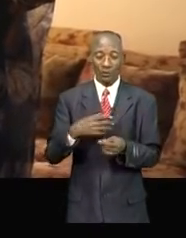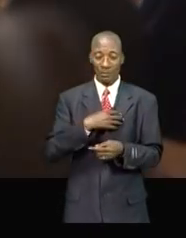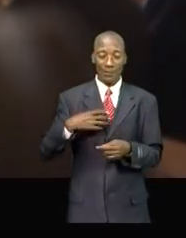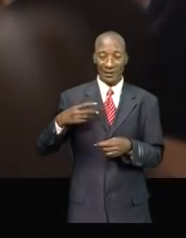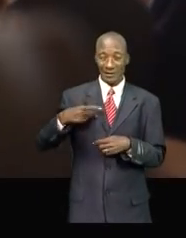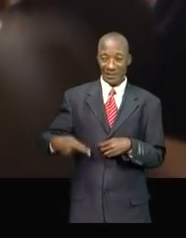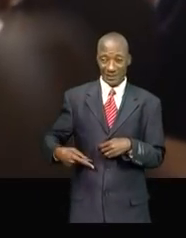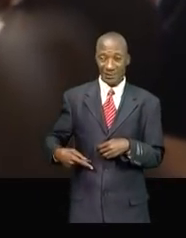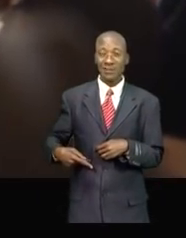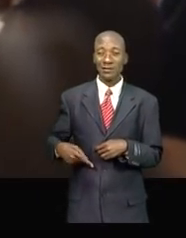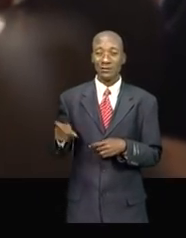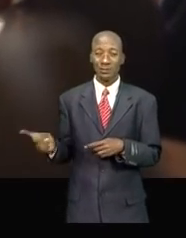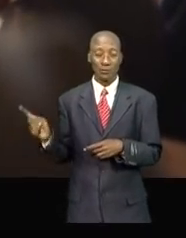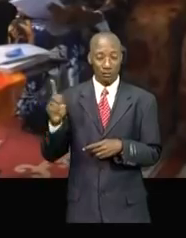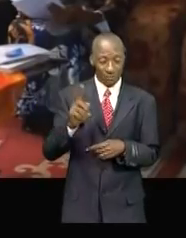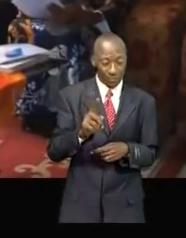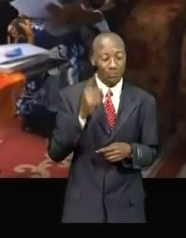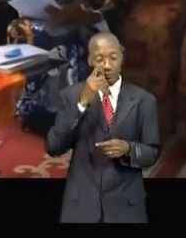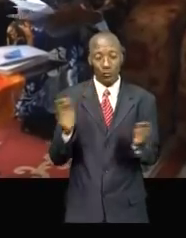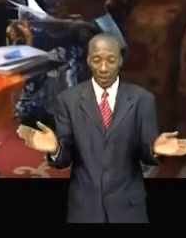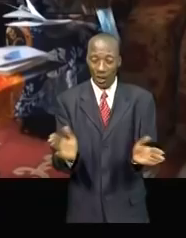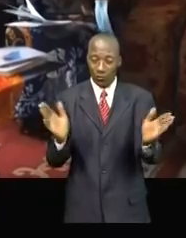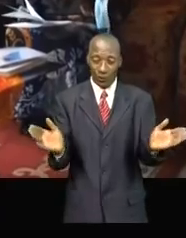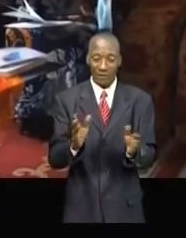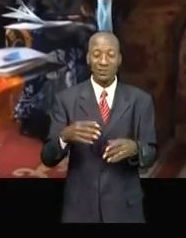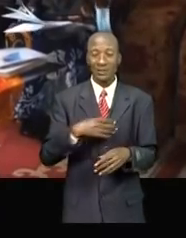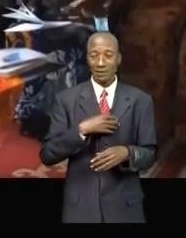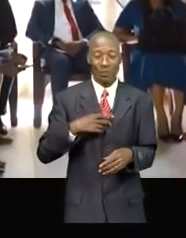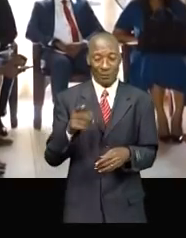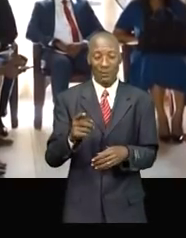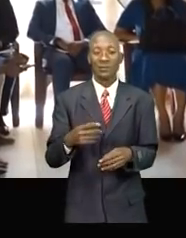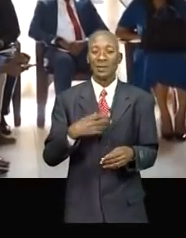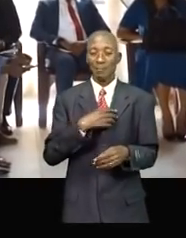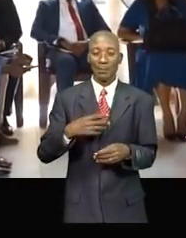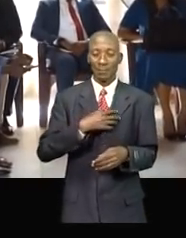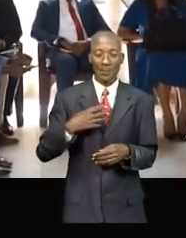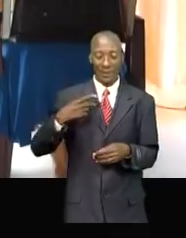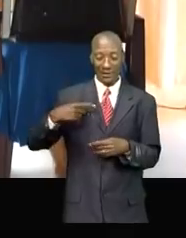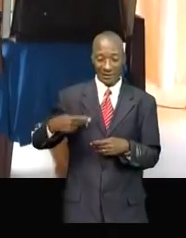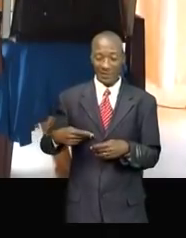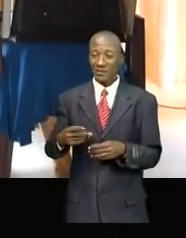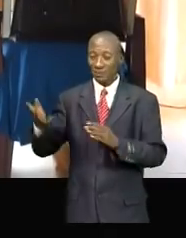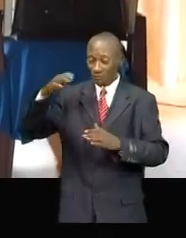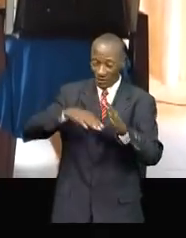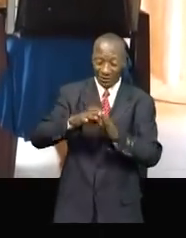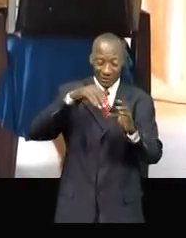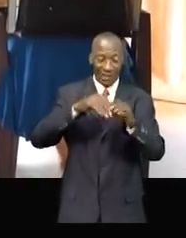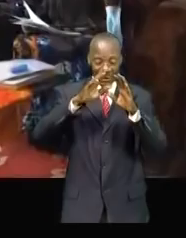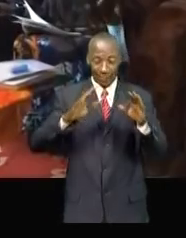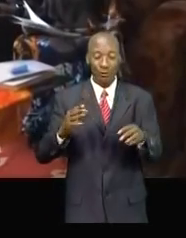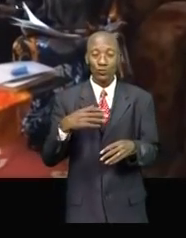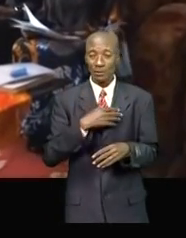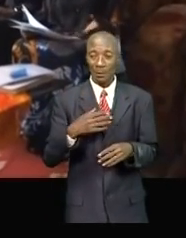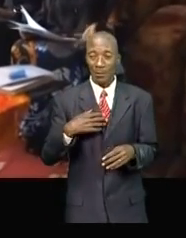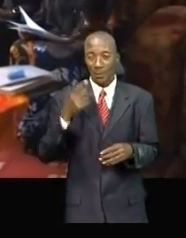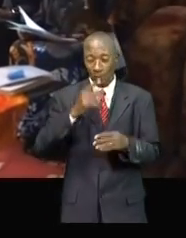domaines. Cette visite de Denise Nyakiru Tshisekedi à son domicile est sans nul doute une renaissance pour cette passionnée des mots. Pendant